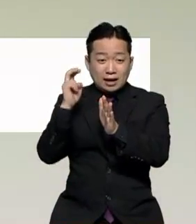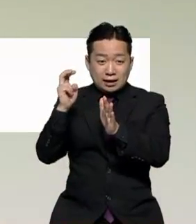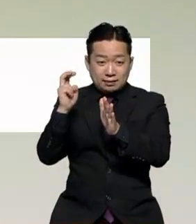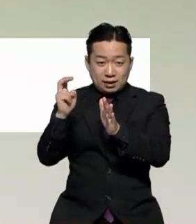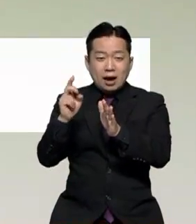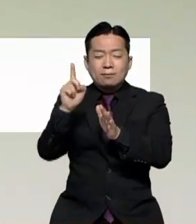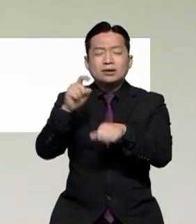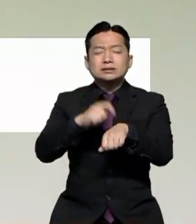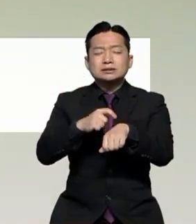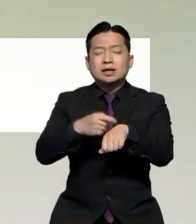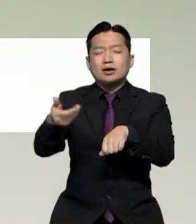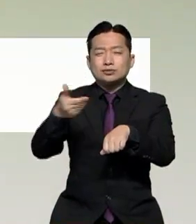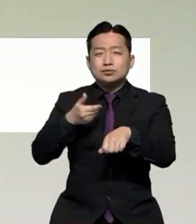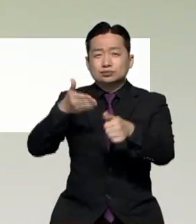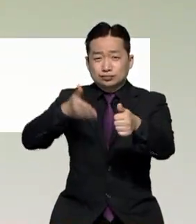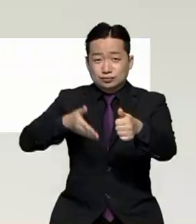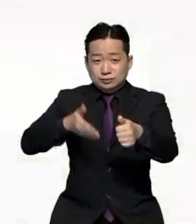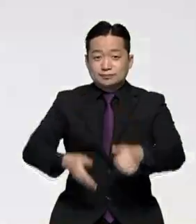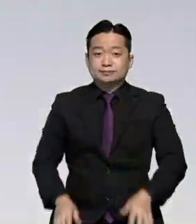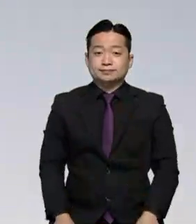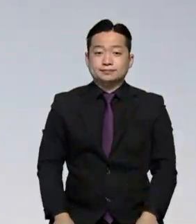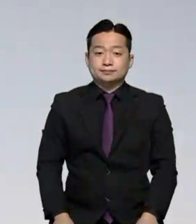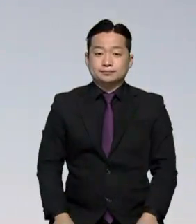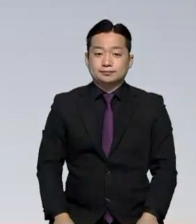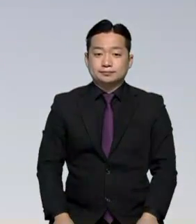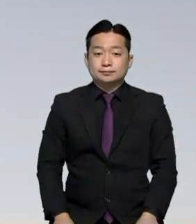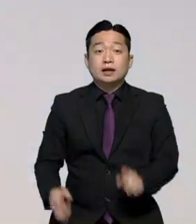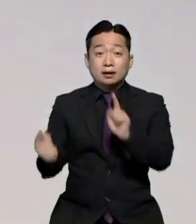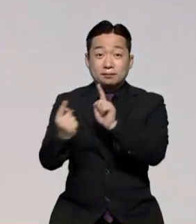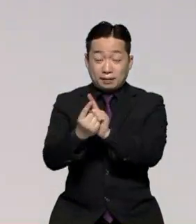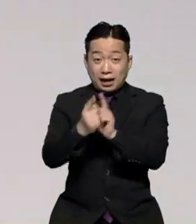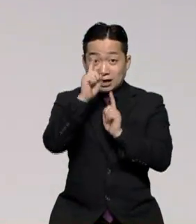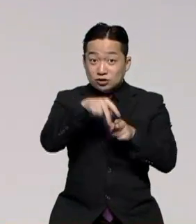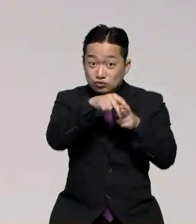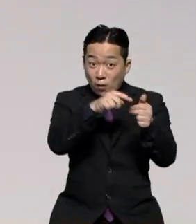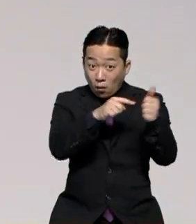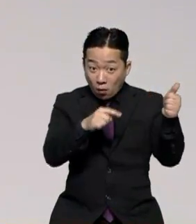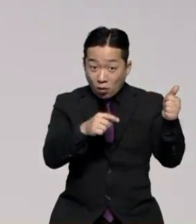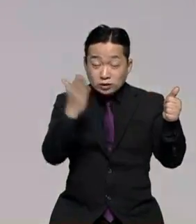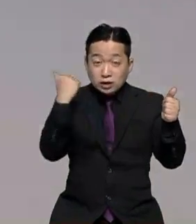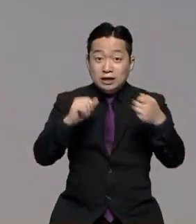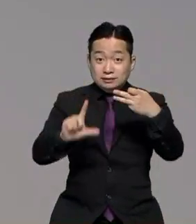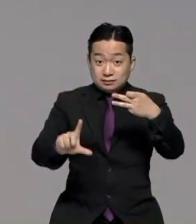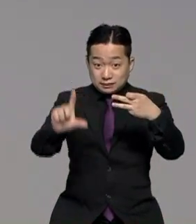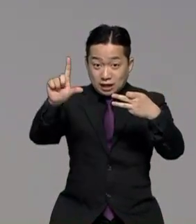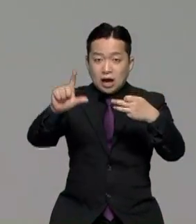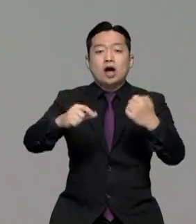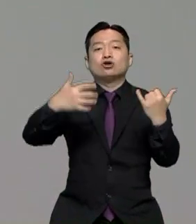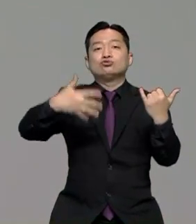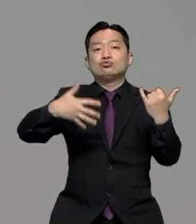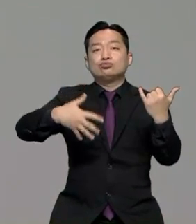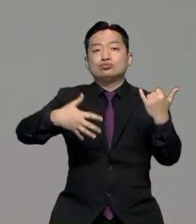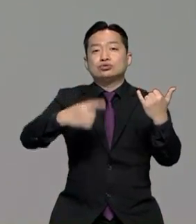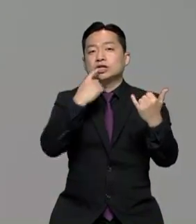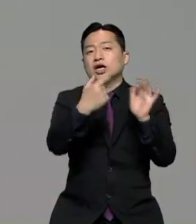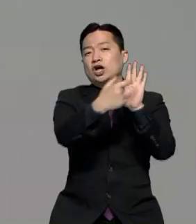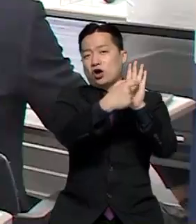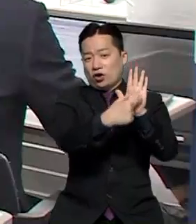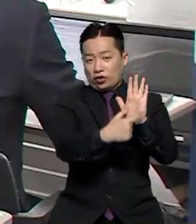한번 시간 좀 내주시면 좋겠습니다. 이재명 민주당 후보가 지난 13일 유튜브에 올린